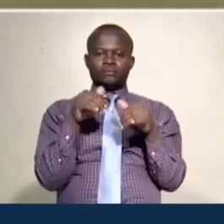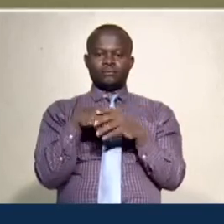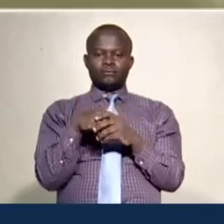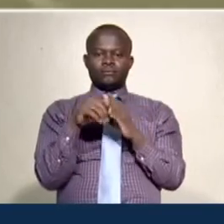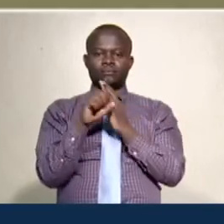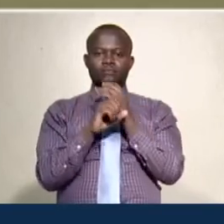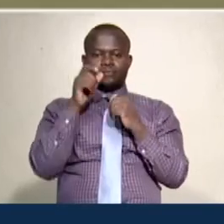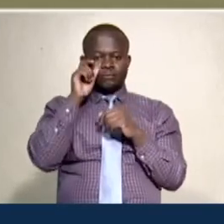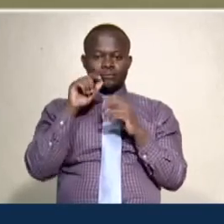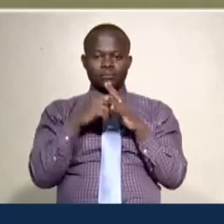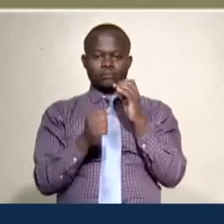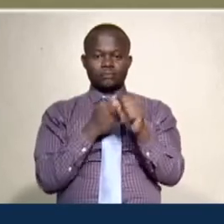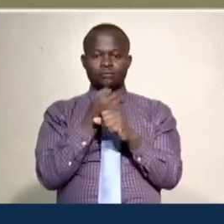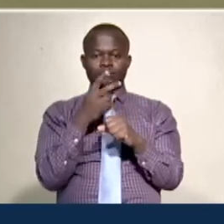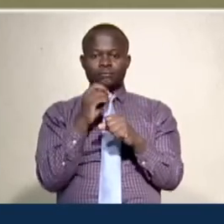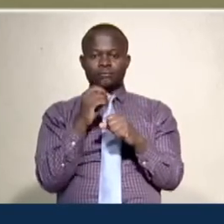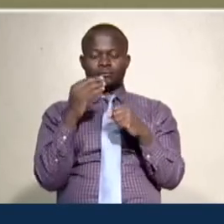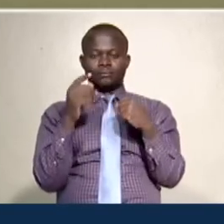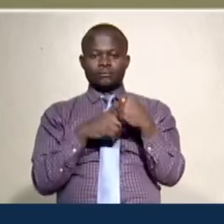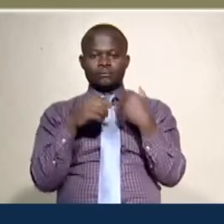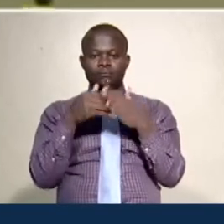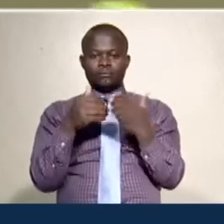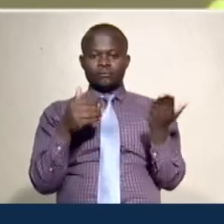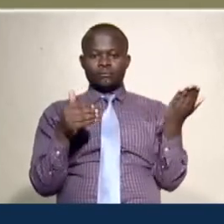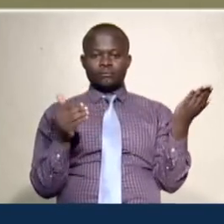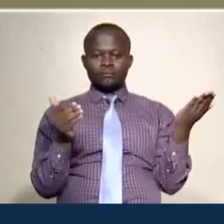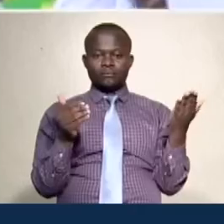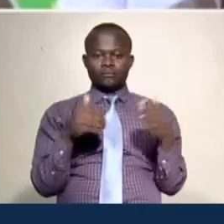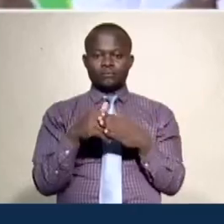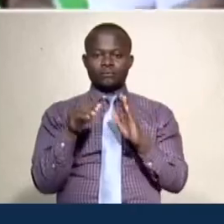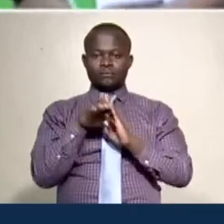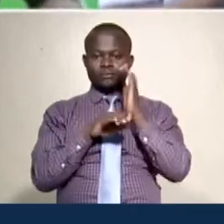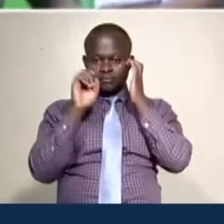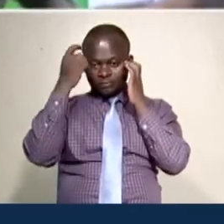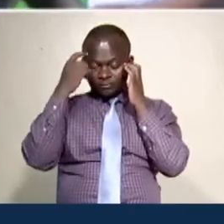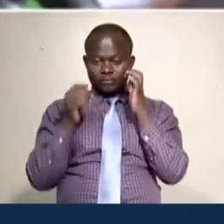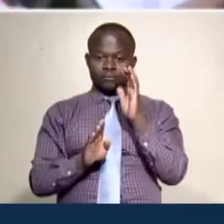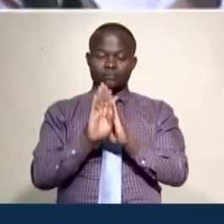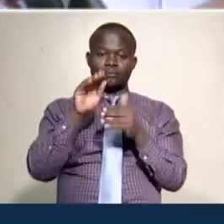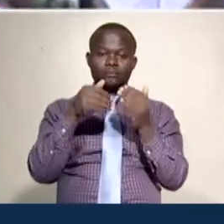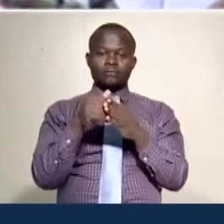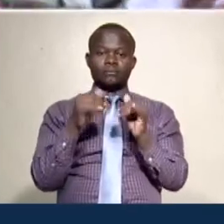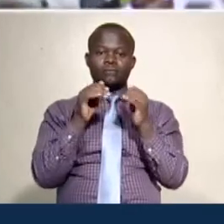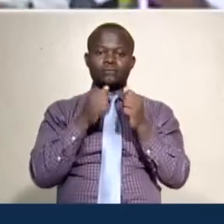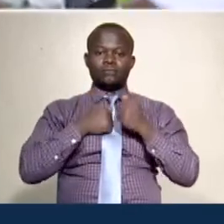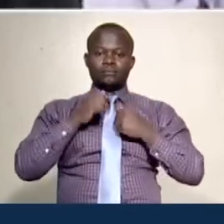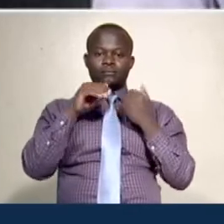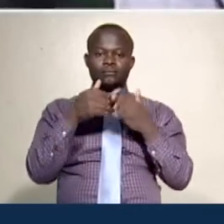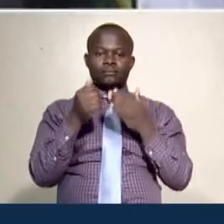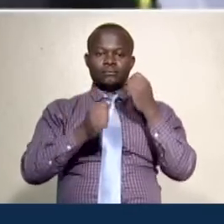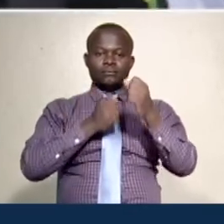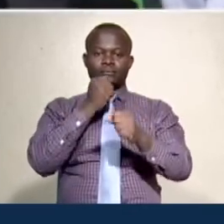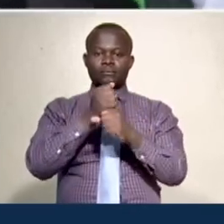Kagame Cup yatangijwe muri 2006 mu rwego rw'ubukangurambaga kuri gahunda za Leta ndetse no guteza imbere imikino mu Banyarwanda bose. Imikino y'uyu